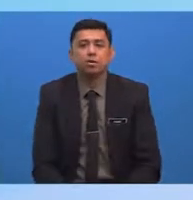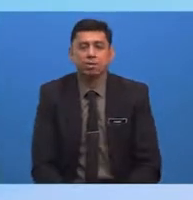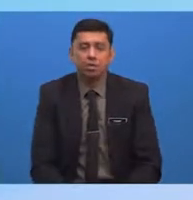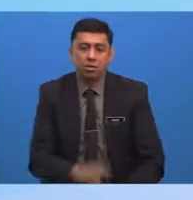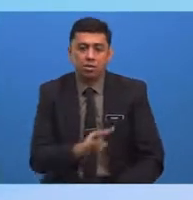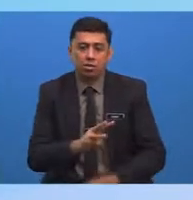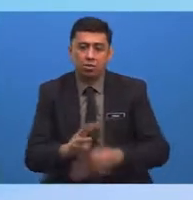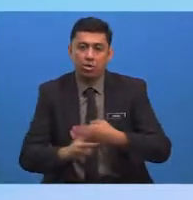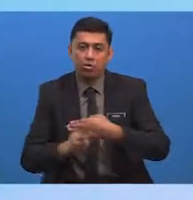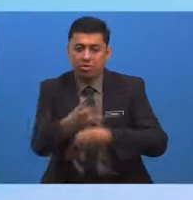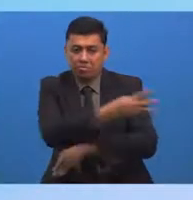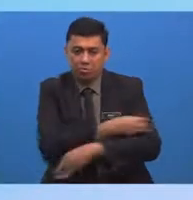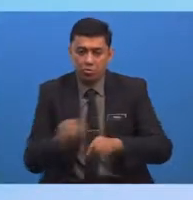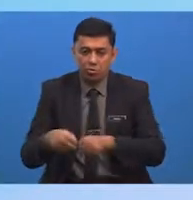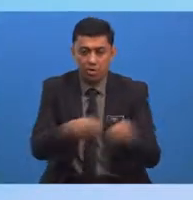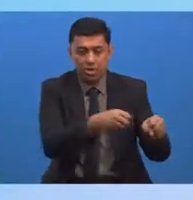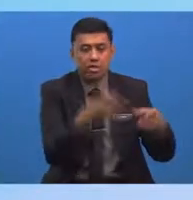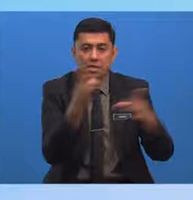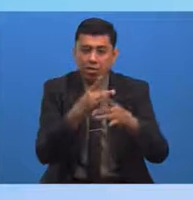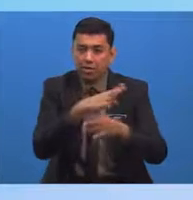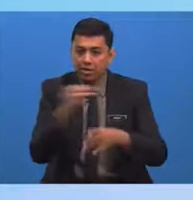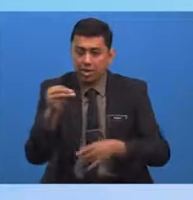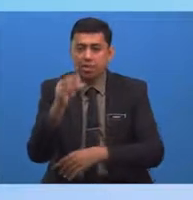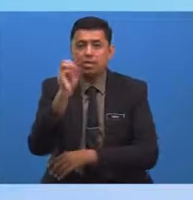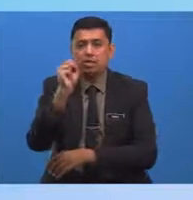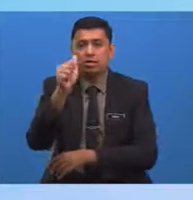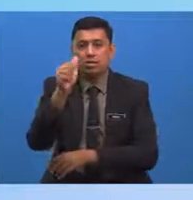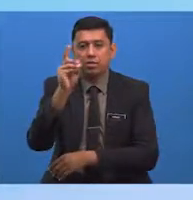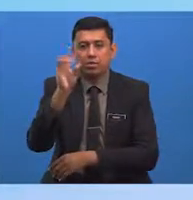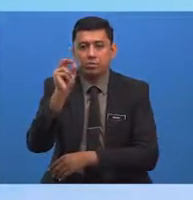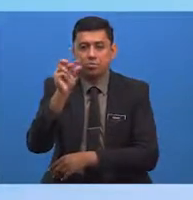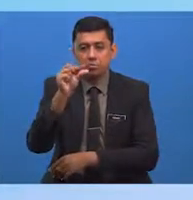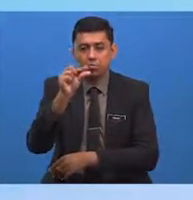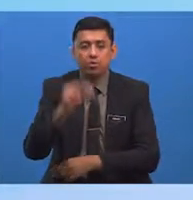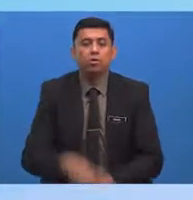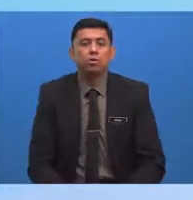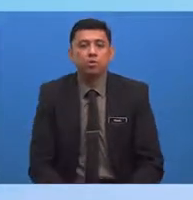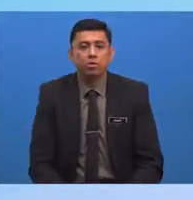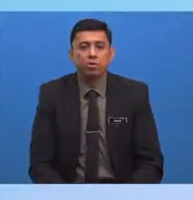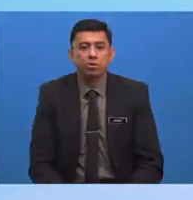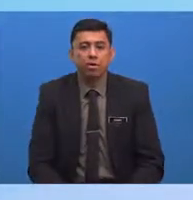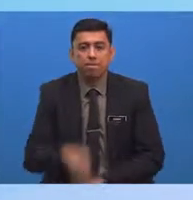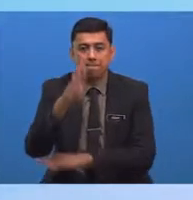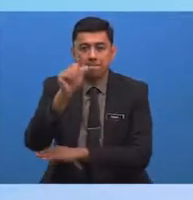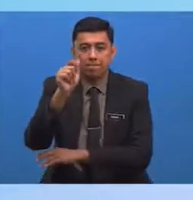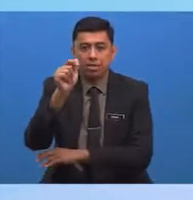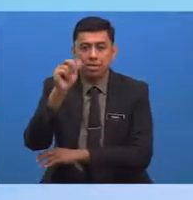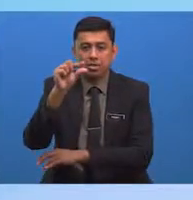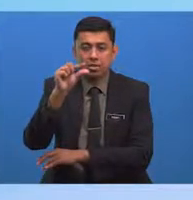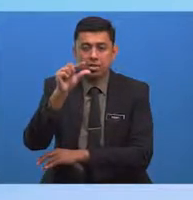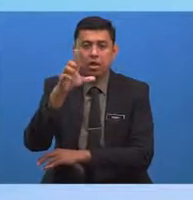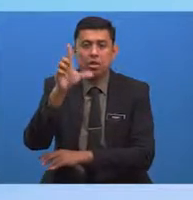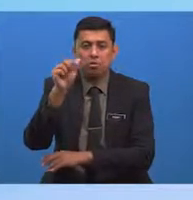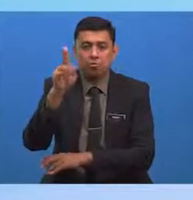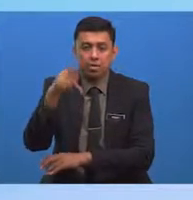daripada kawasan Sungai Sarawak dan Sadong. Bahagian kedua meliputi kawasan Batang Lupar,